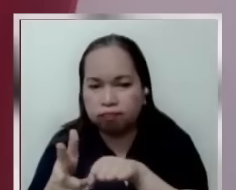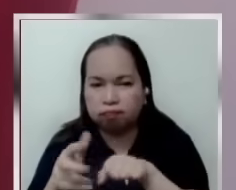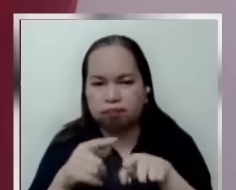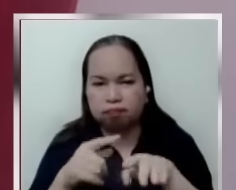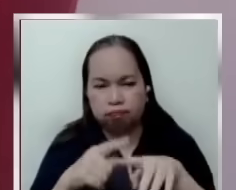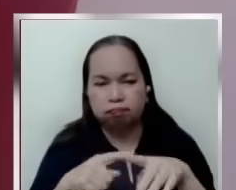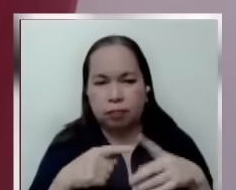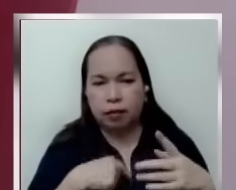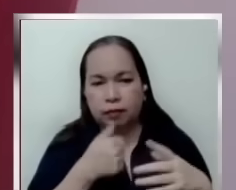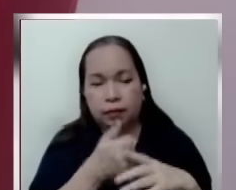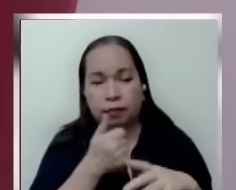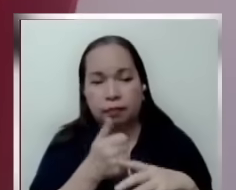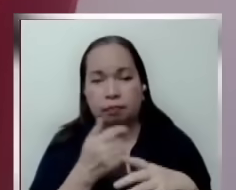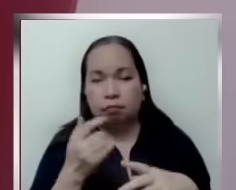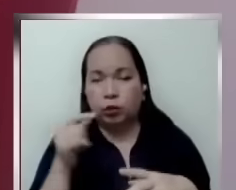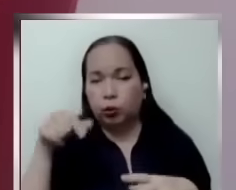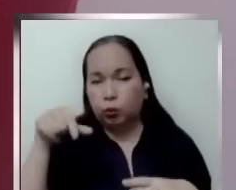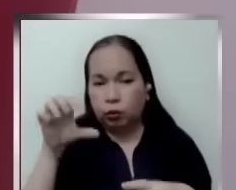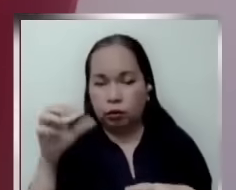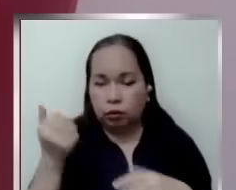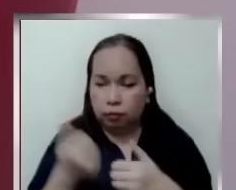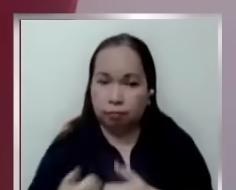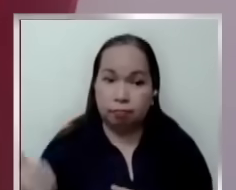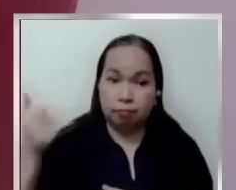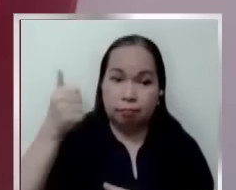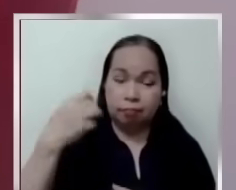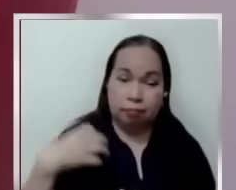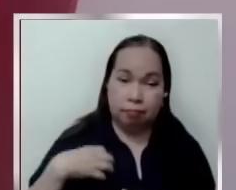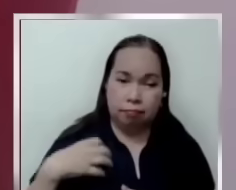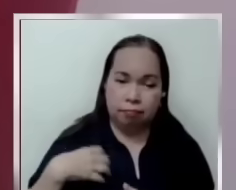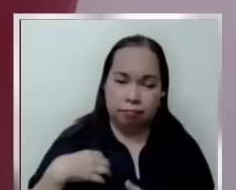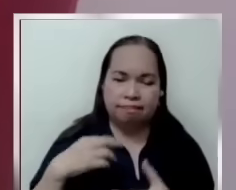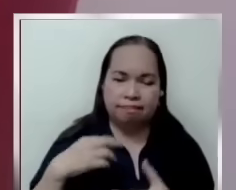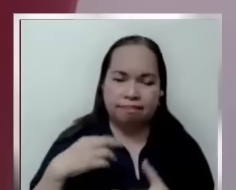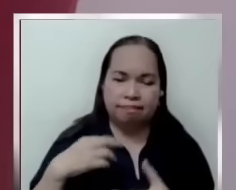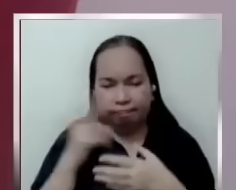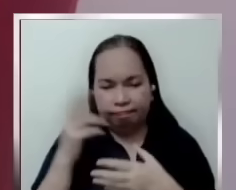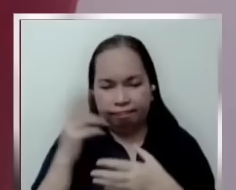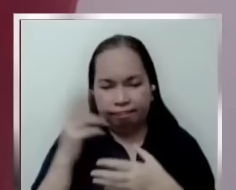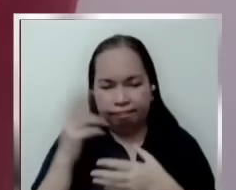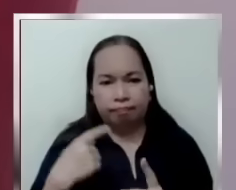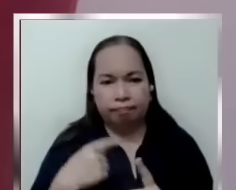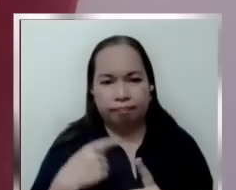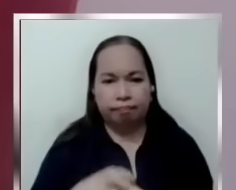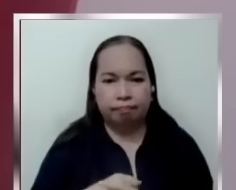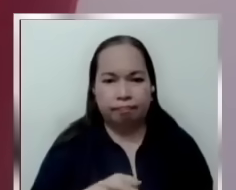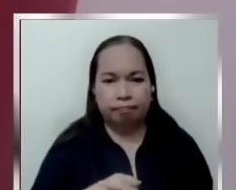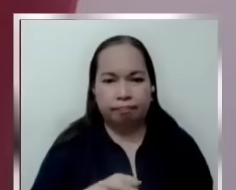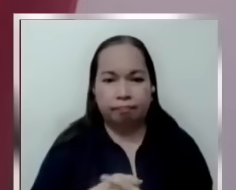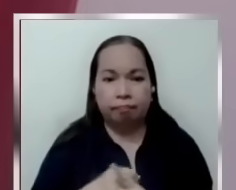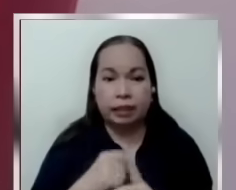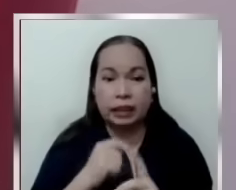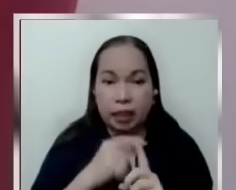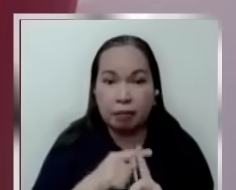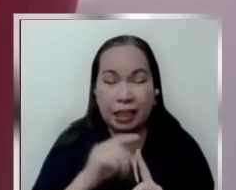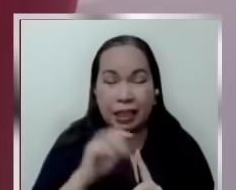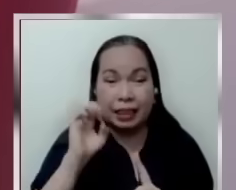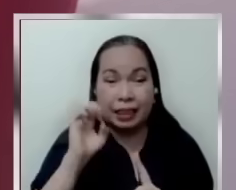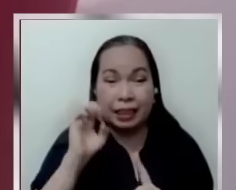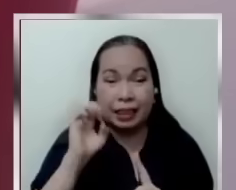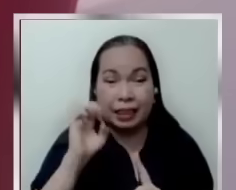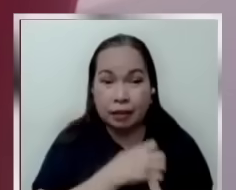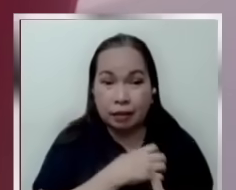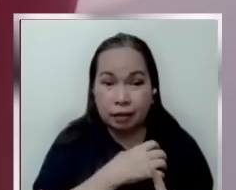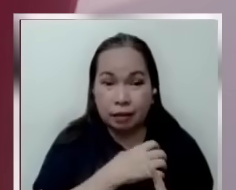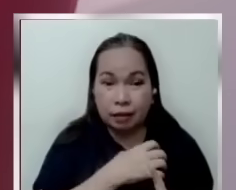sa pagpapapresko ng hepe, kasama ang dating pulis na nanakita at nagkasapa ng baril sa nakaalitan niyang siklista. Inilabas na